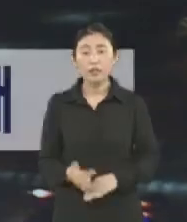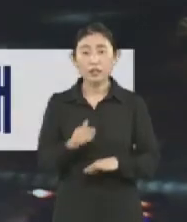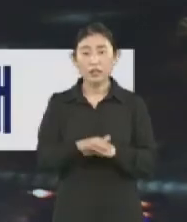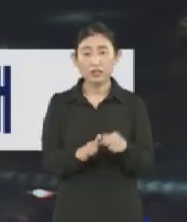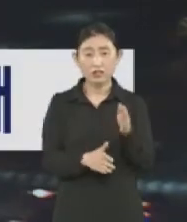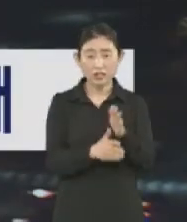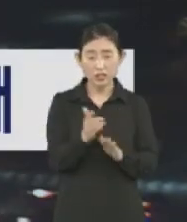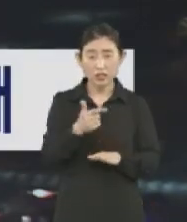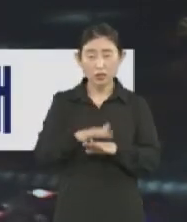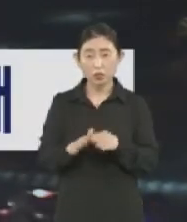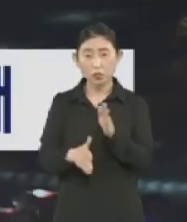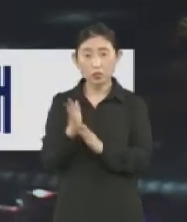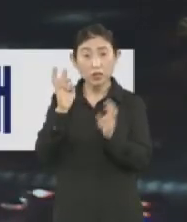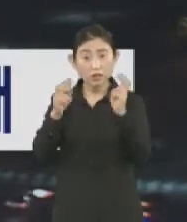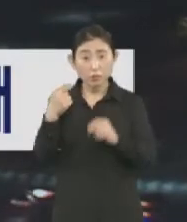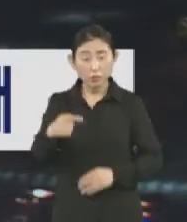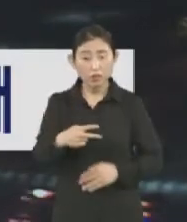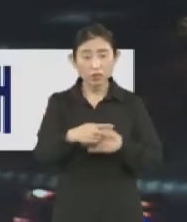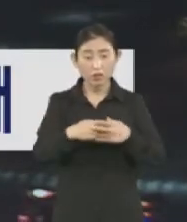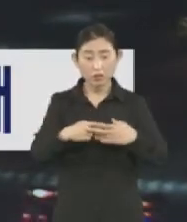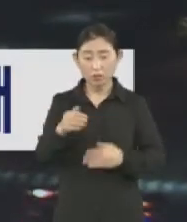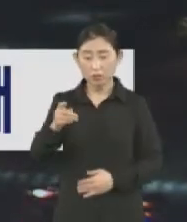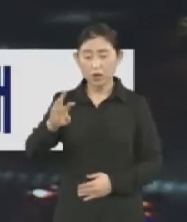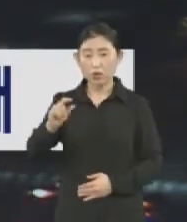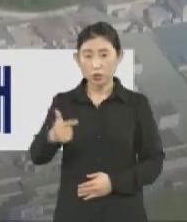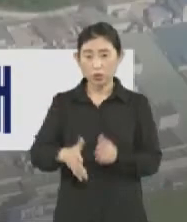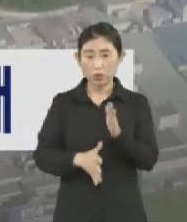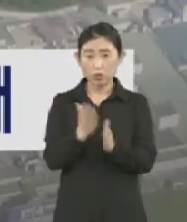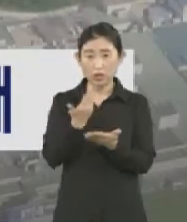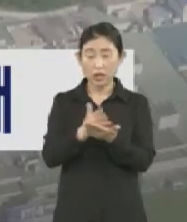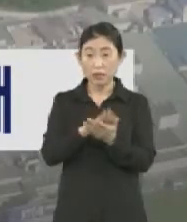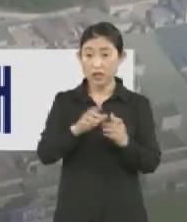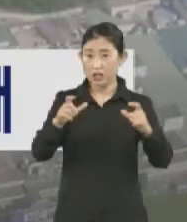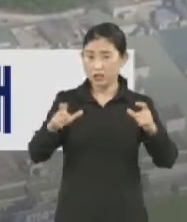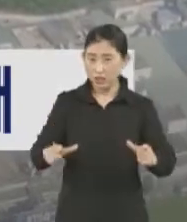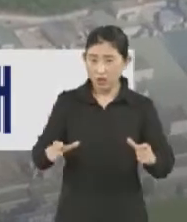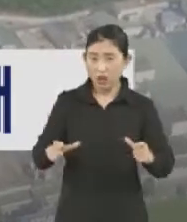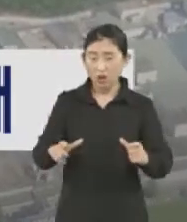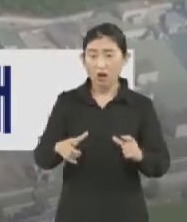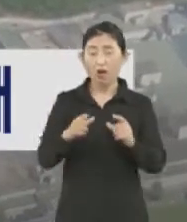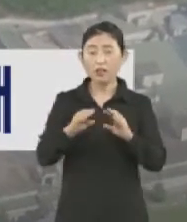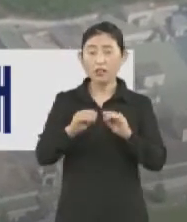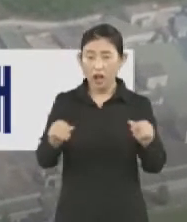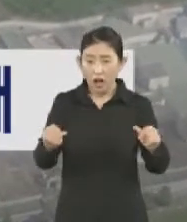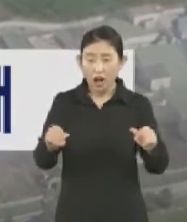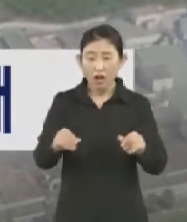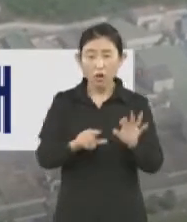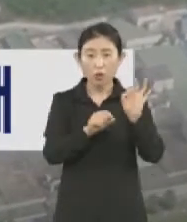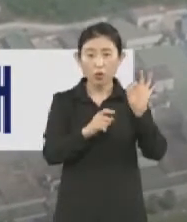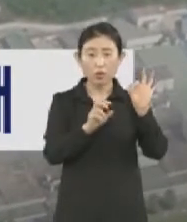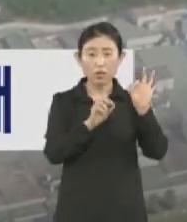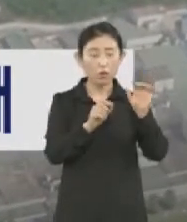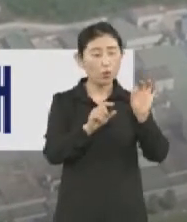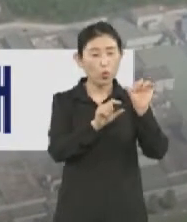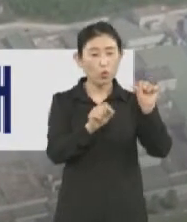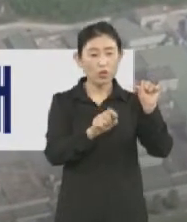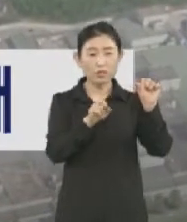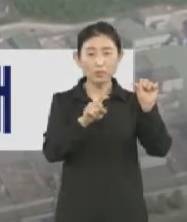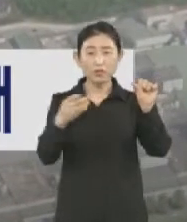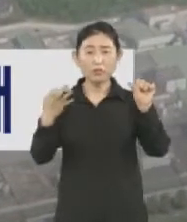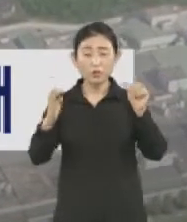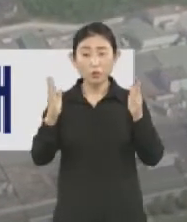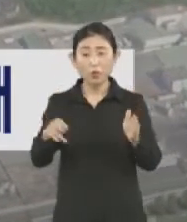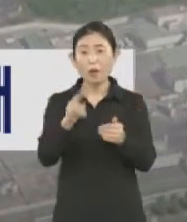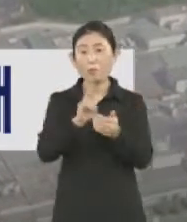대전시와 대전 도시공사는 대덕구 평촌 도시개발 지고 지원시설 용지를 10일부터 14일까지 분양 합니다